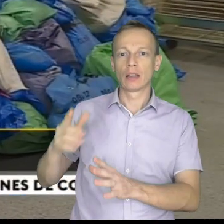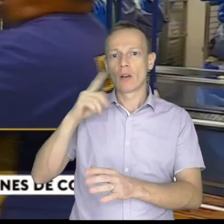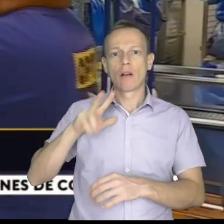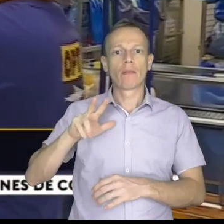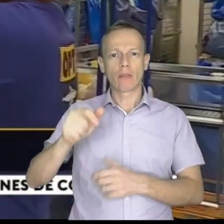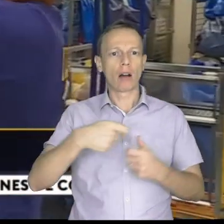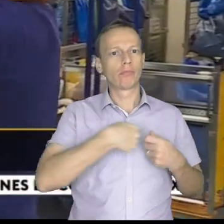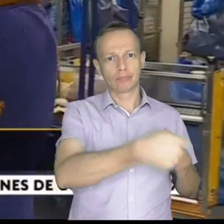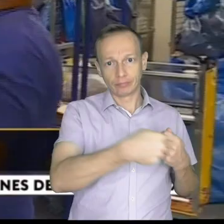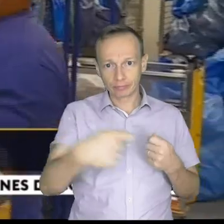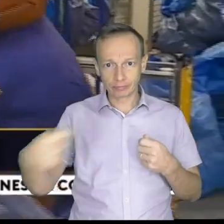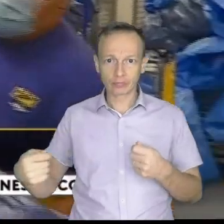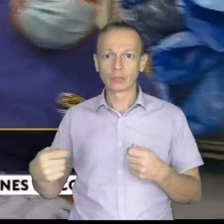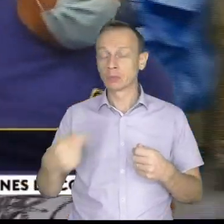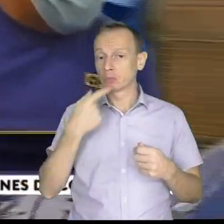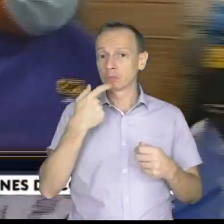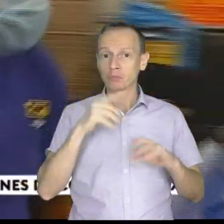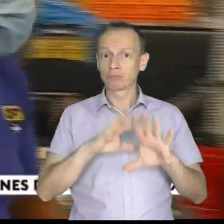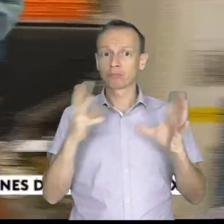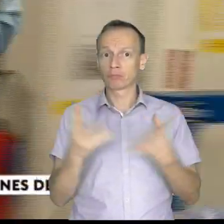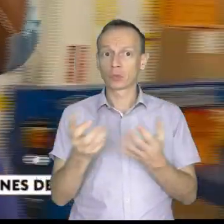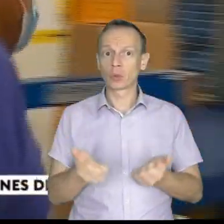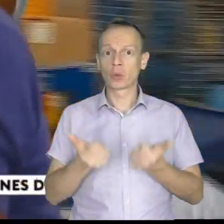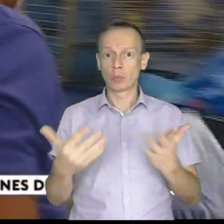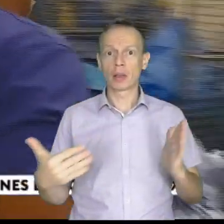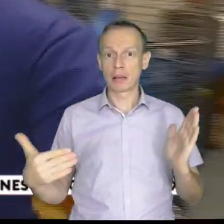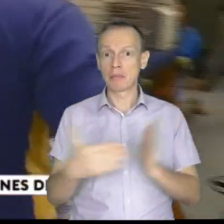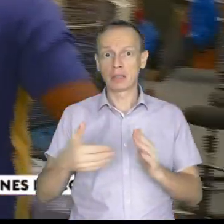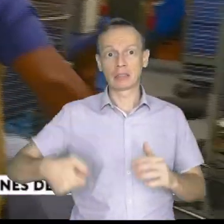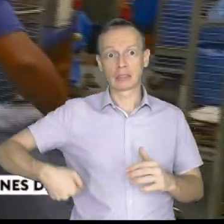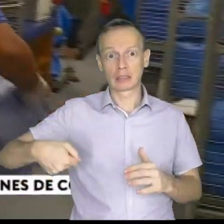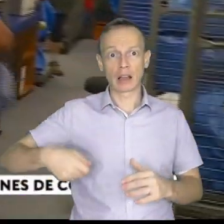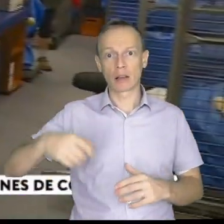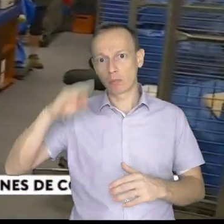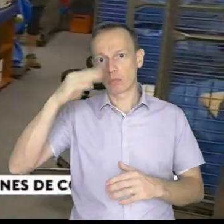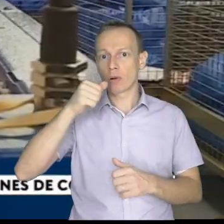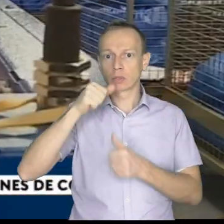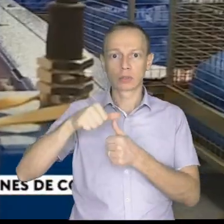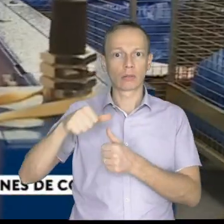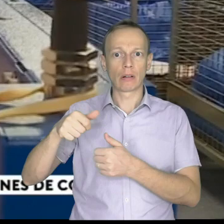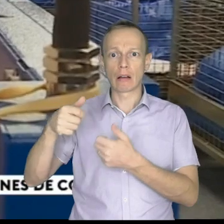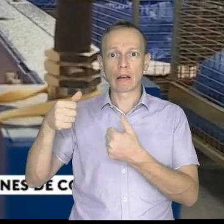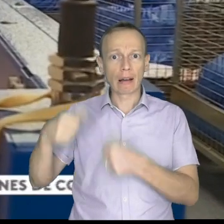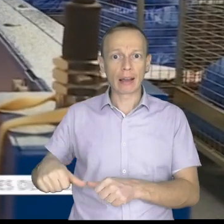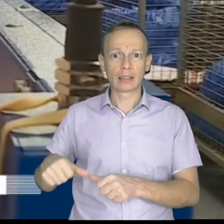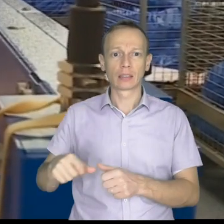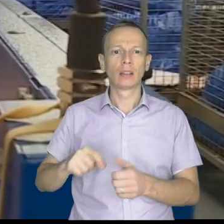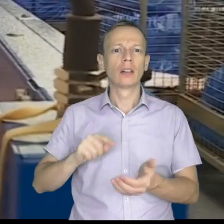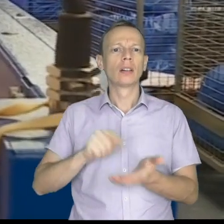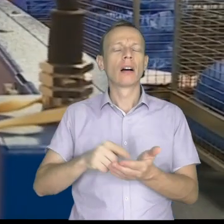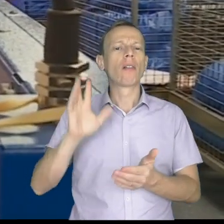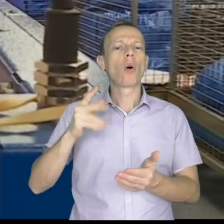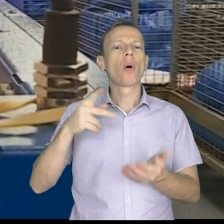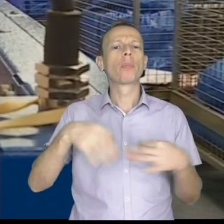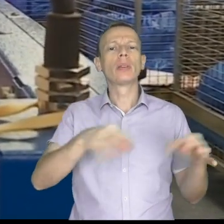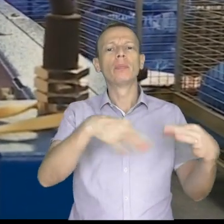quelques 6 tonnes de paquets, ce qui va représenter plus de 1000 sacs postaux qui étaient restés bloqués dans différents pays